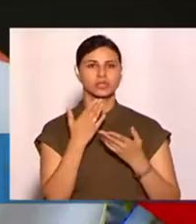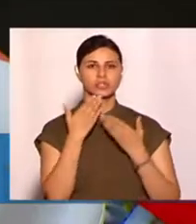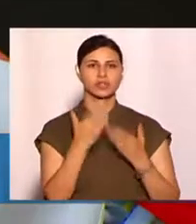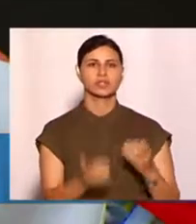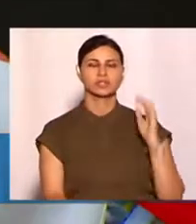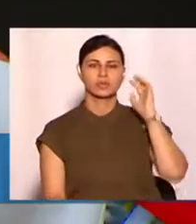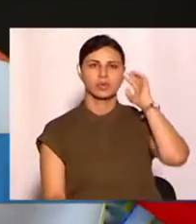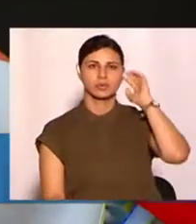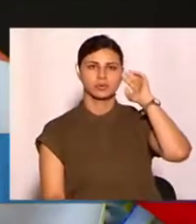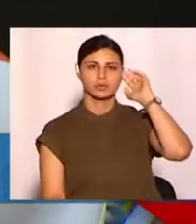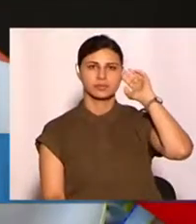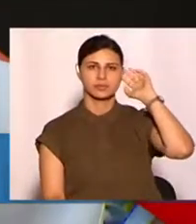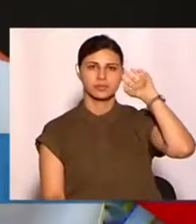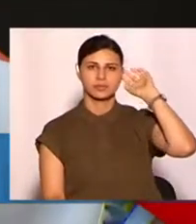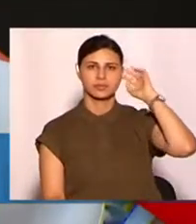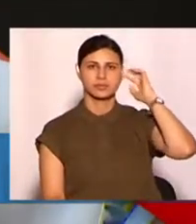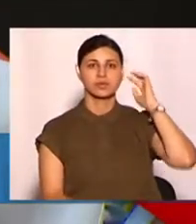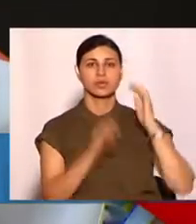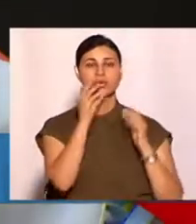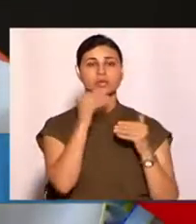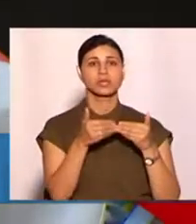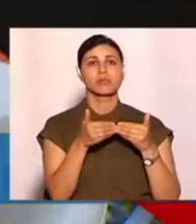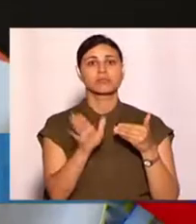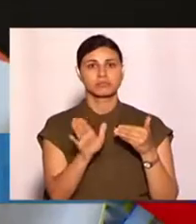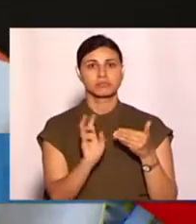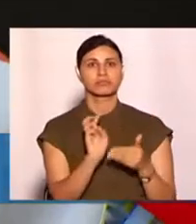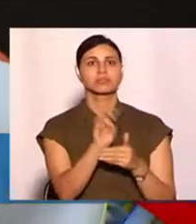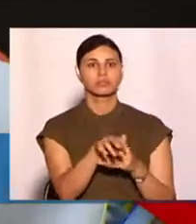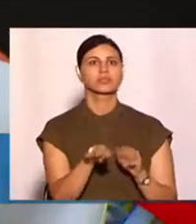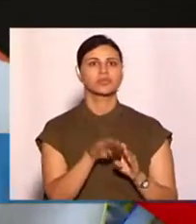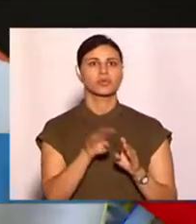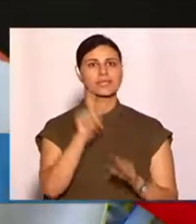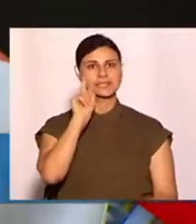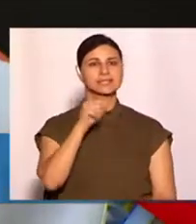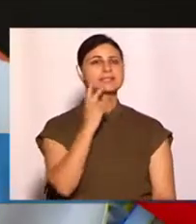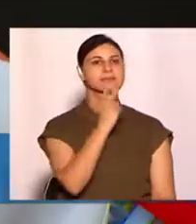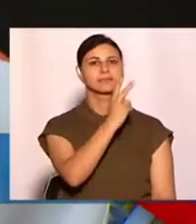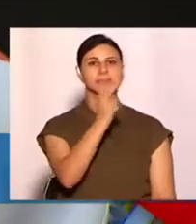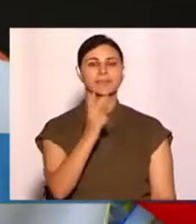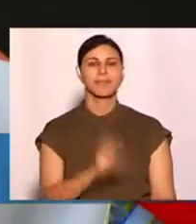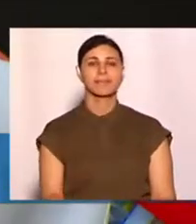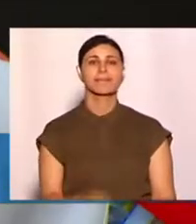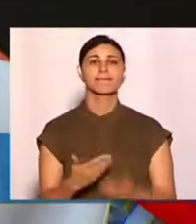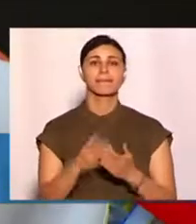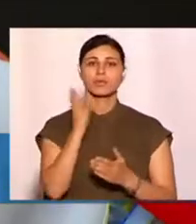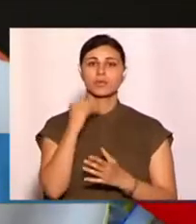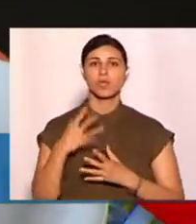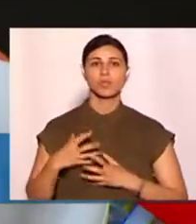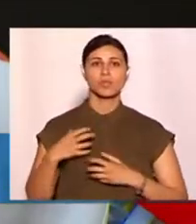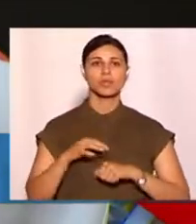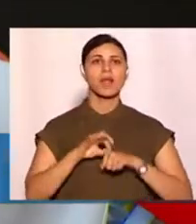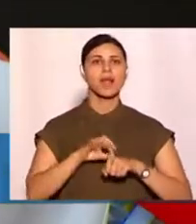იმიტომ რომ როდესაც გააღებთ იმ კარებს და შეხვალთ შიგნით, იქნებით ბევრად უფრო კომფორტულად. ეხლა რა ხდება სხივური თერაპიის დროს